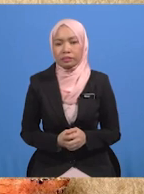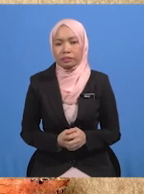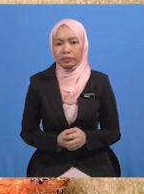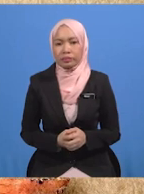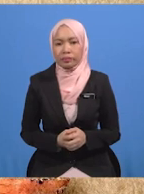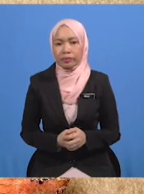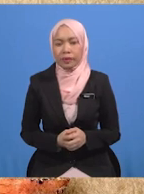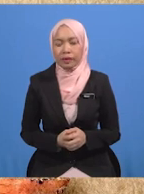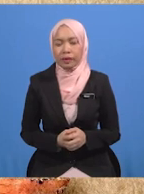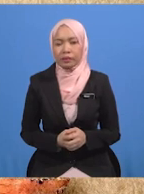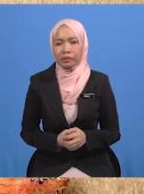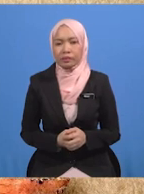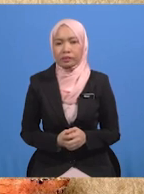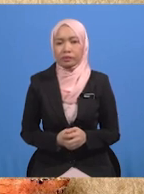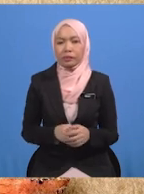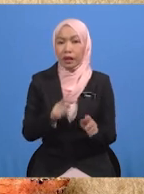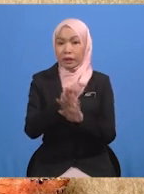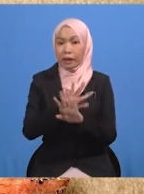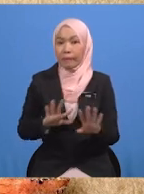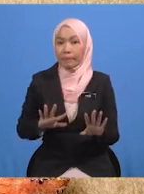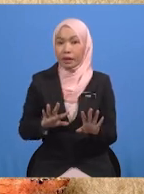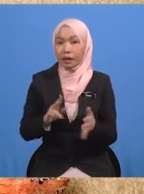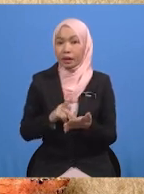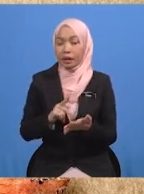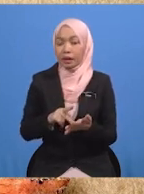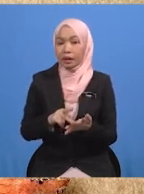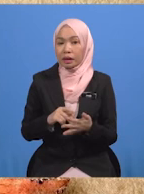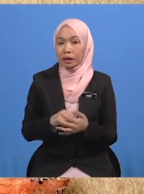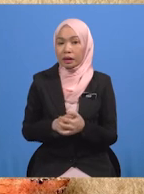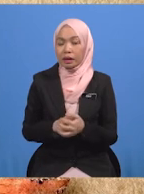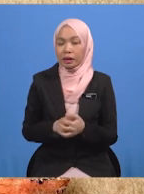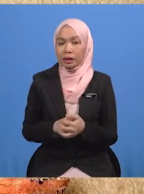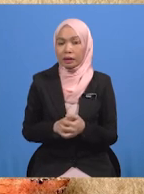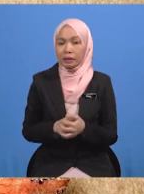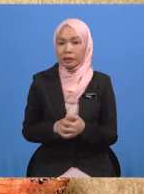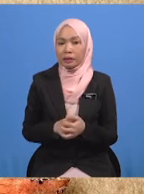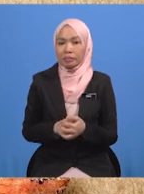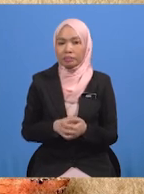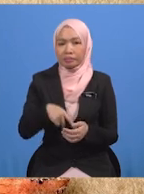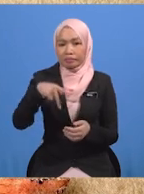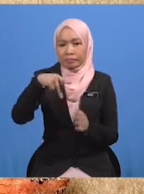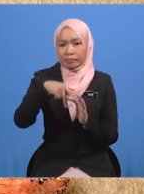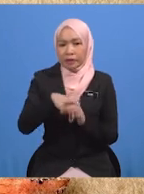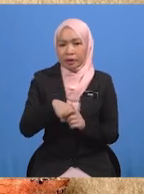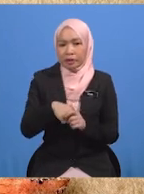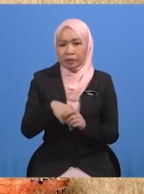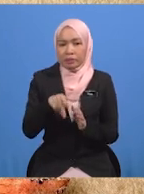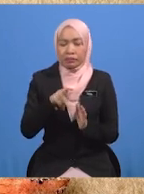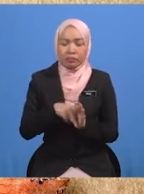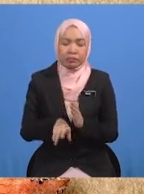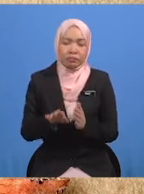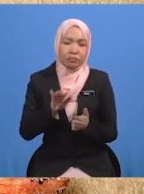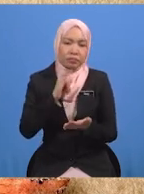pihak tentera tanpa mengira soal kekejaman, penindasan, kezaliman yang